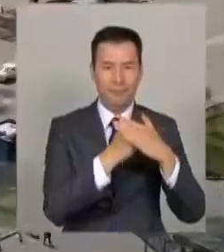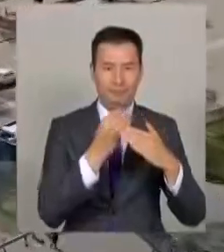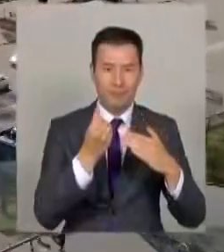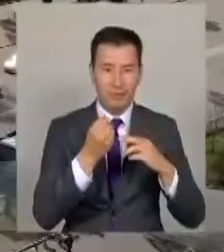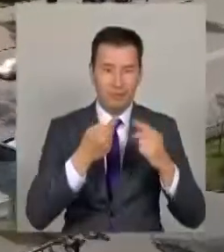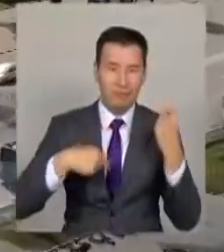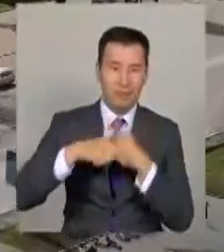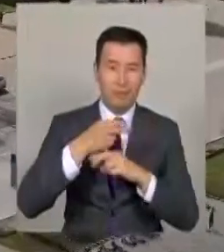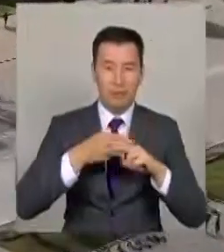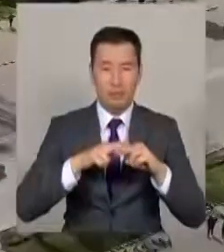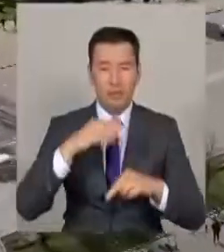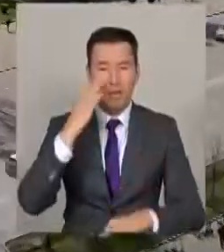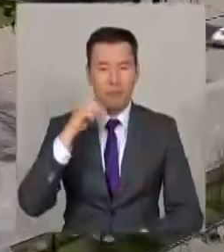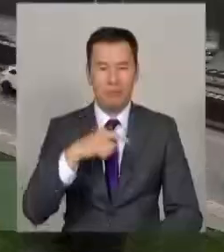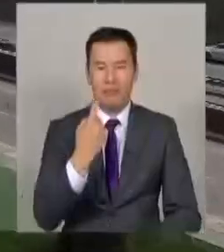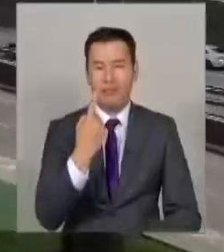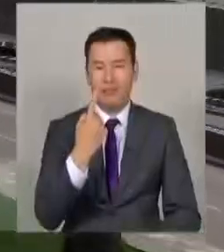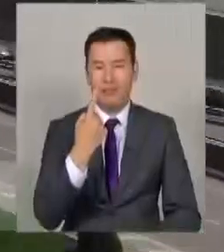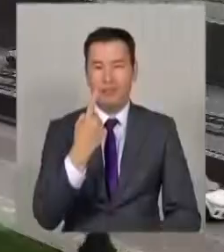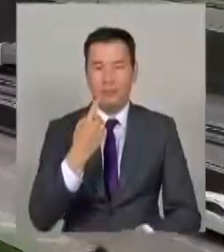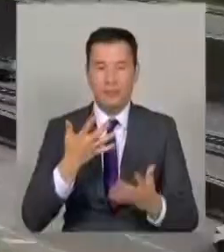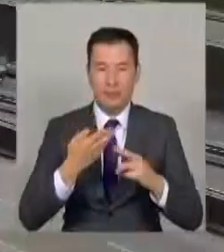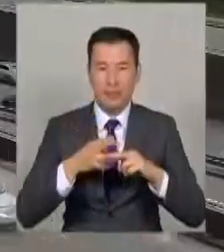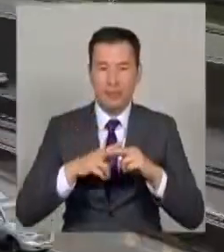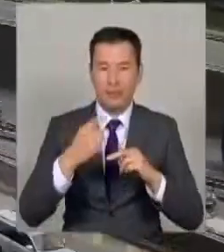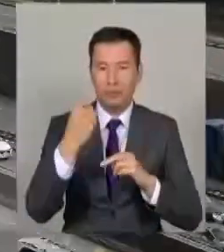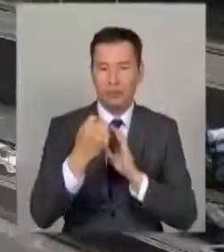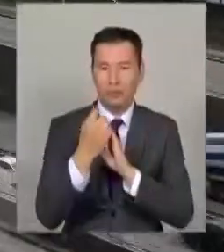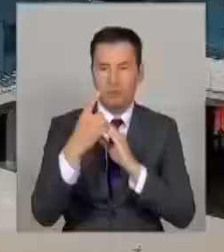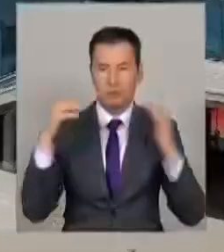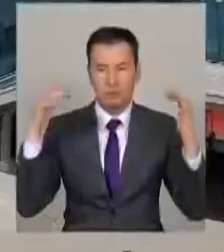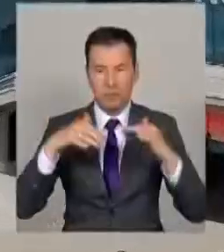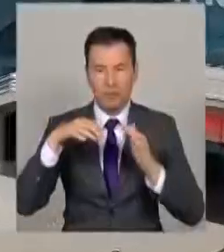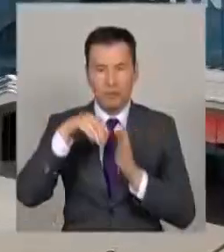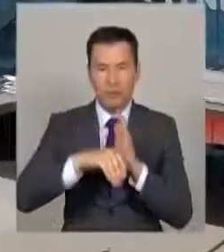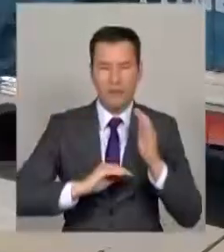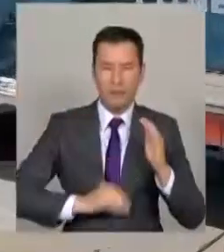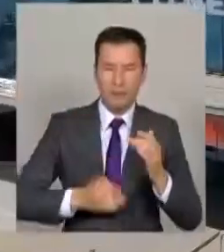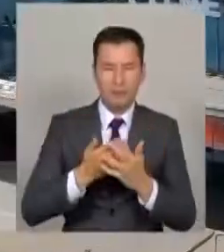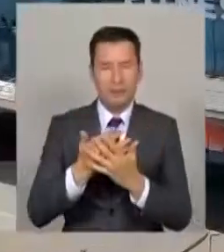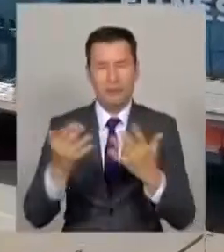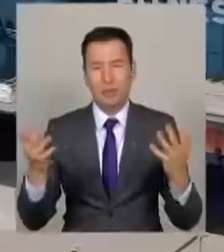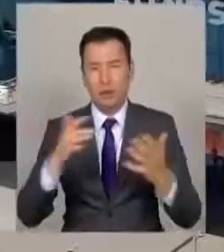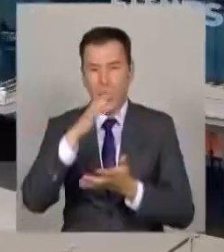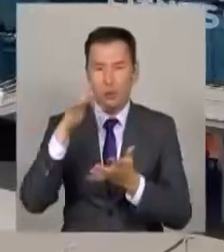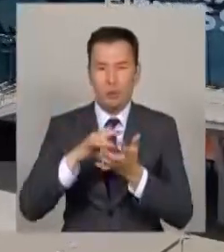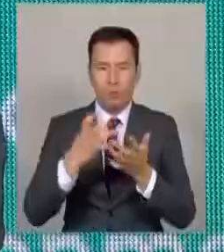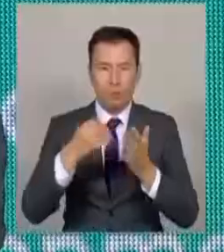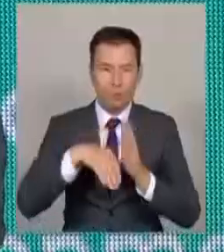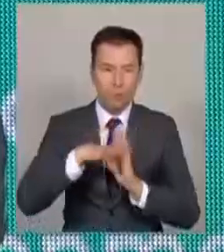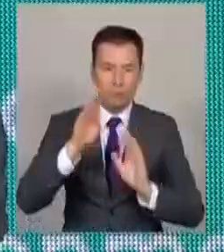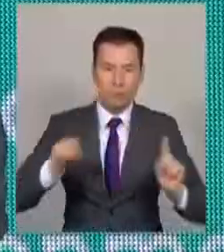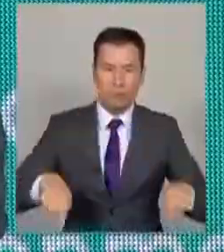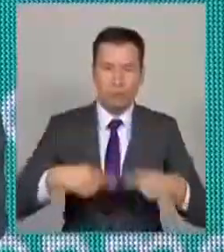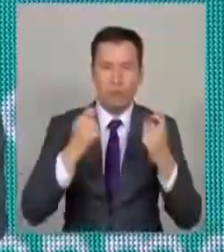бас банктердің 90% шоғырланған, 111 халықаралық ұйым мен компания бар. Сондықтан қаланы дамыту үшін инвесторларды тарту